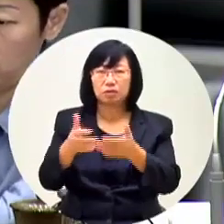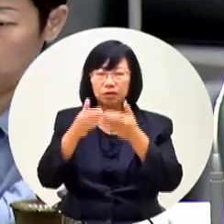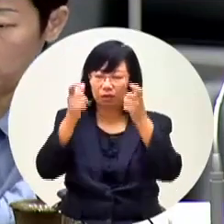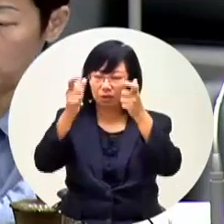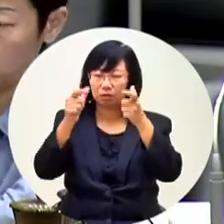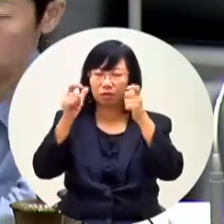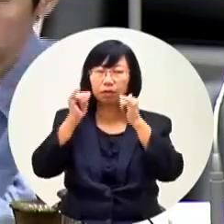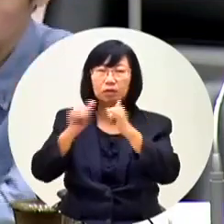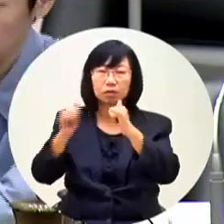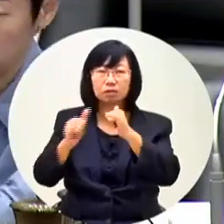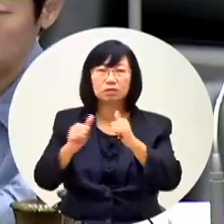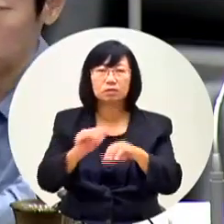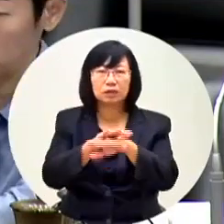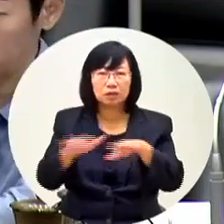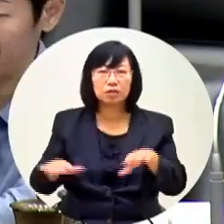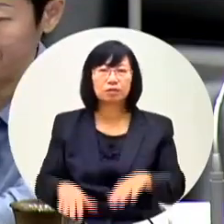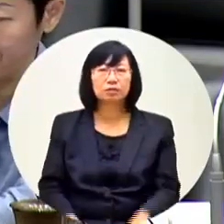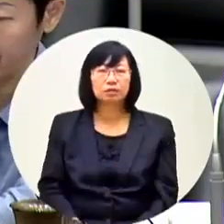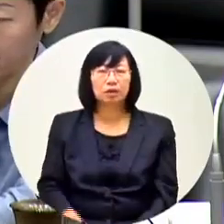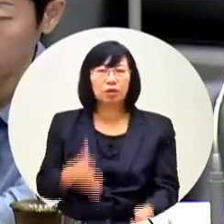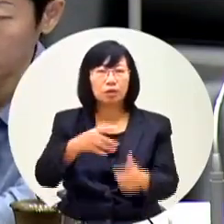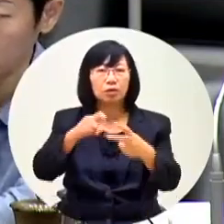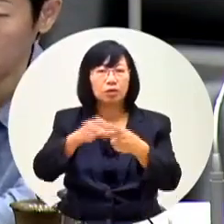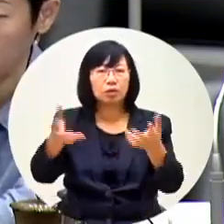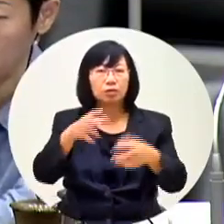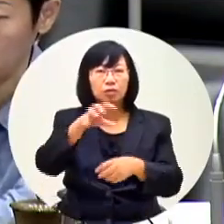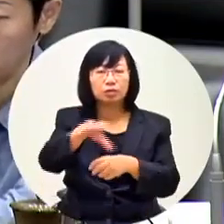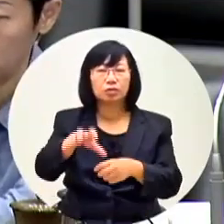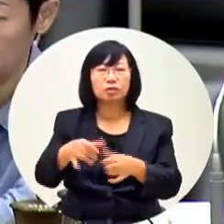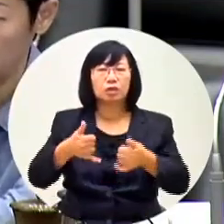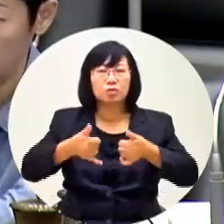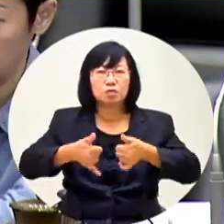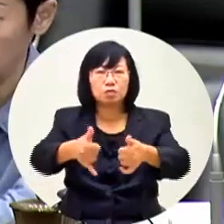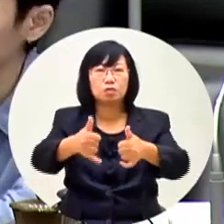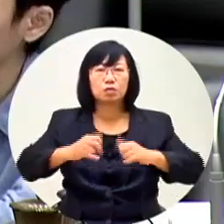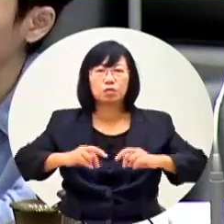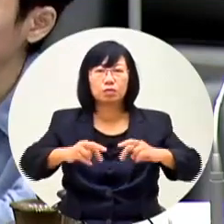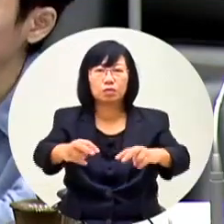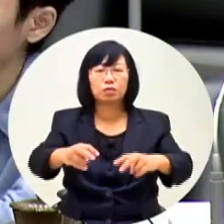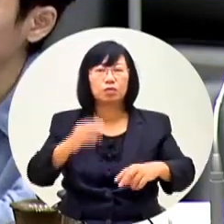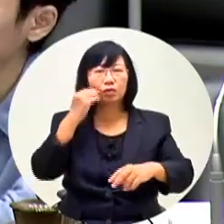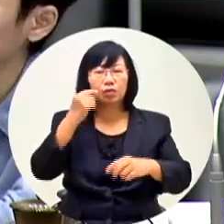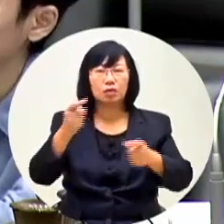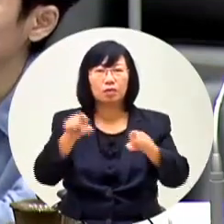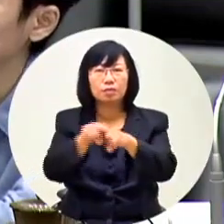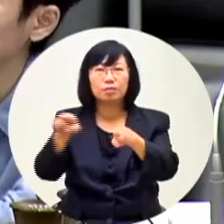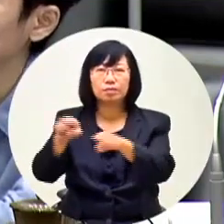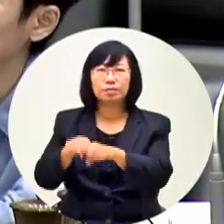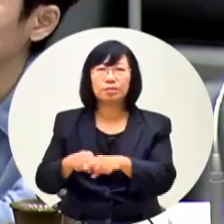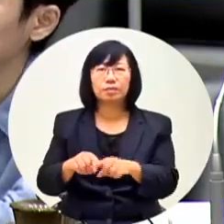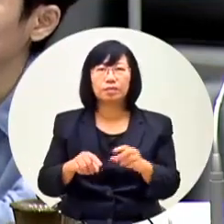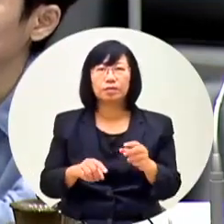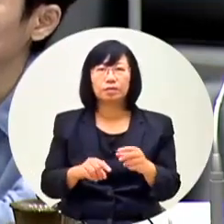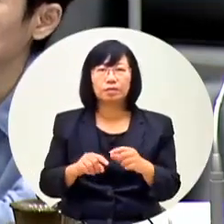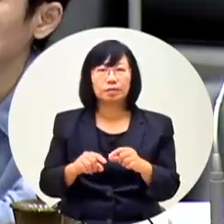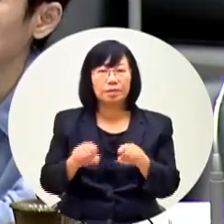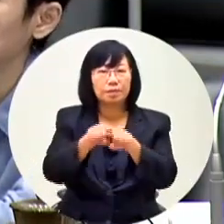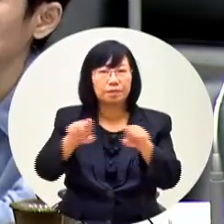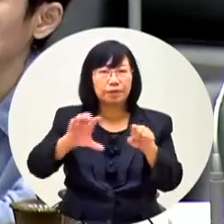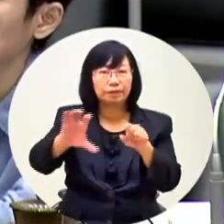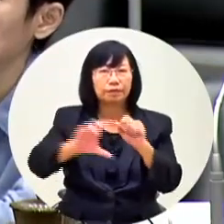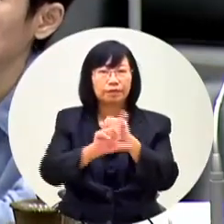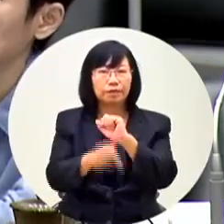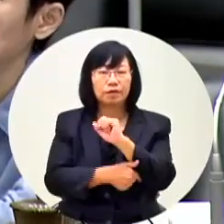来，请问国务局长，108年度道路跑普每平方公尺单价为何？请局长告诉我。来，讲市区的就